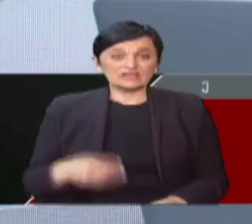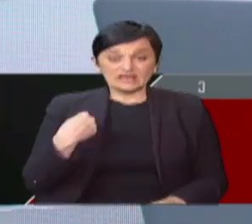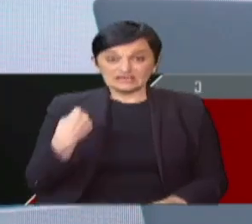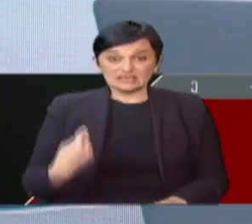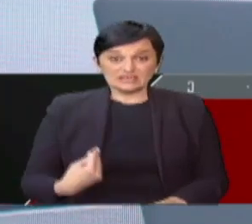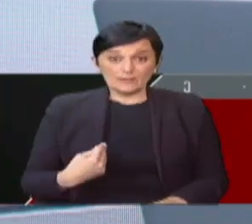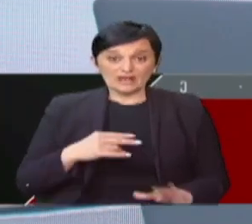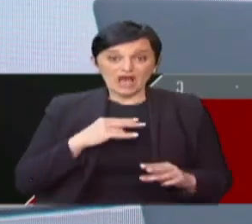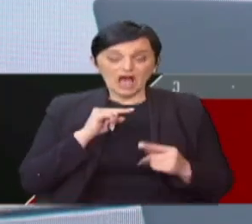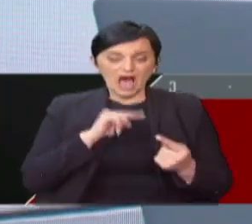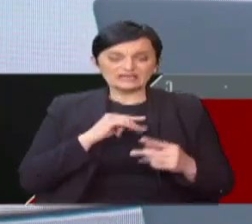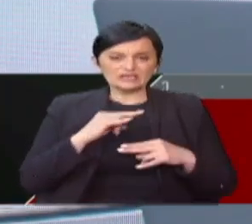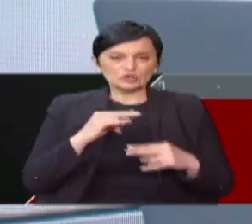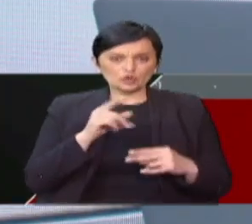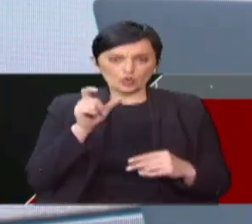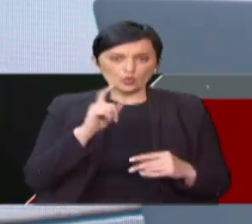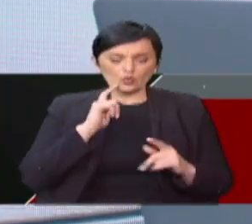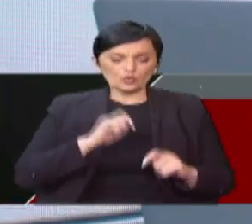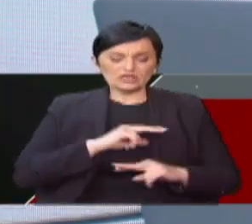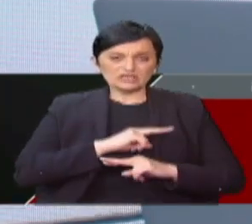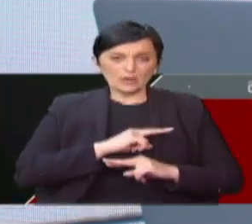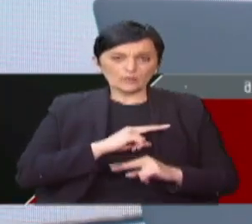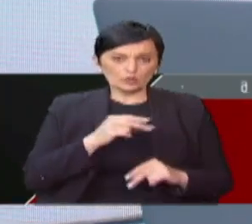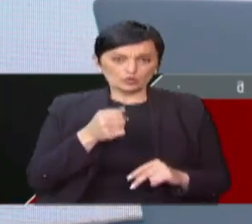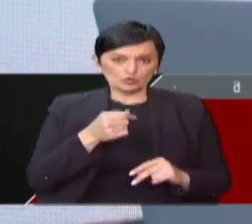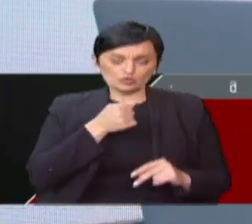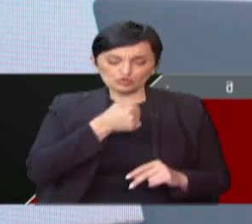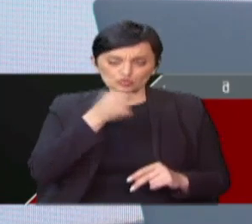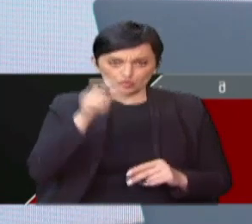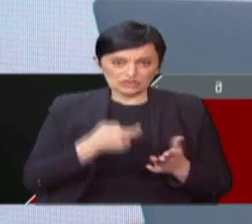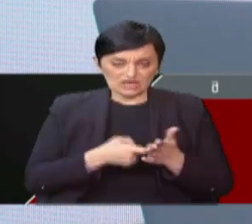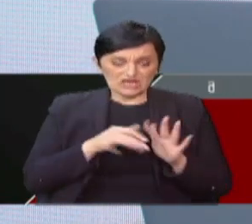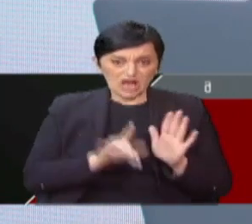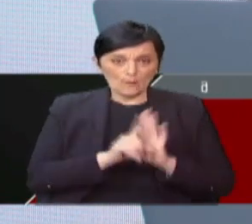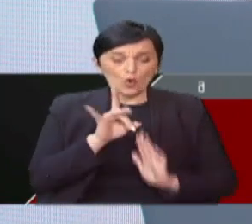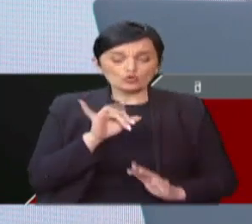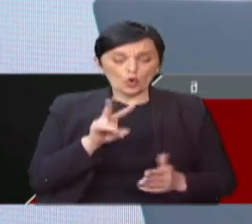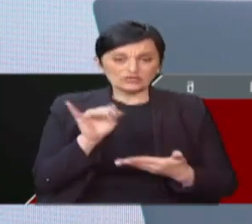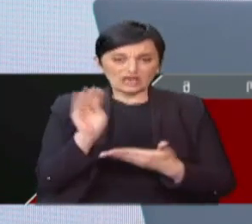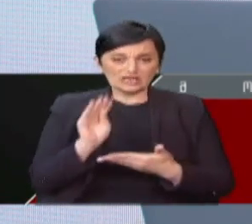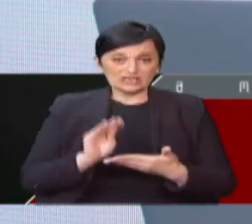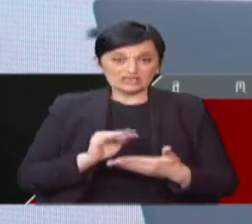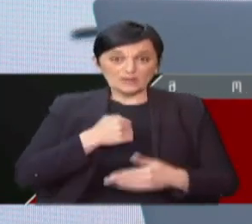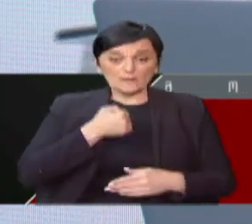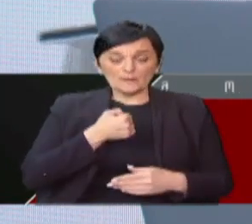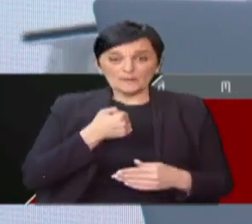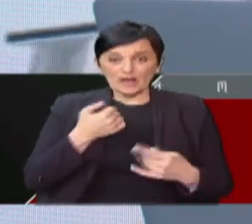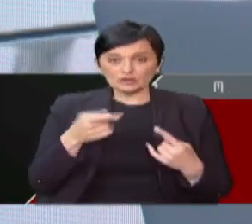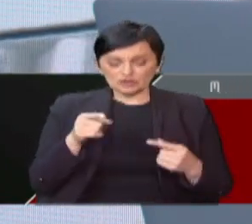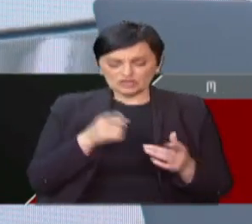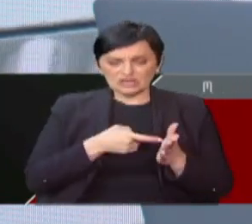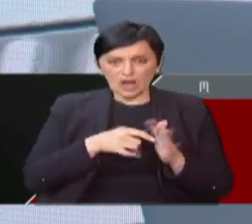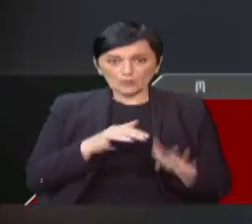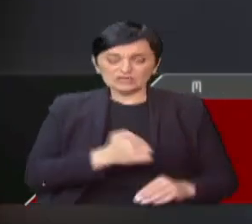საფრანგეთის ანტიტერორისტულმა პროკურატურამ უკრაინაში დაღუპული ჟურნალისტის საქმეზე გამოძება დაიწყო. ამის შესახებ როიტერი წერს. მედიის ცნობით გამოძება